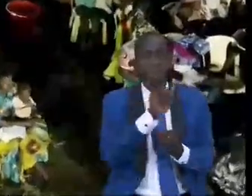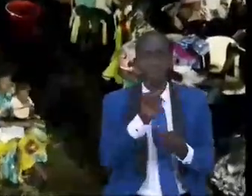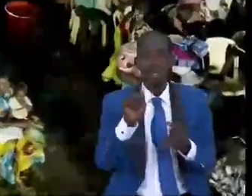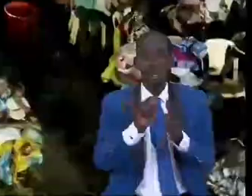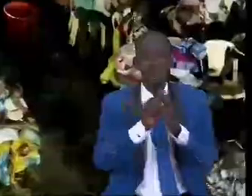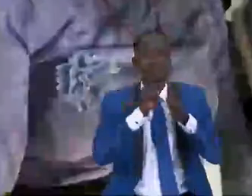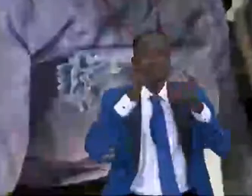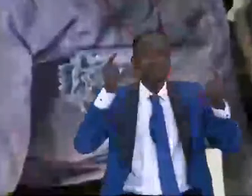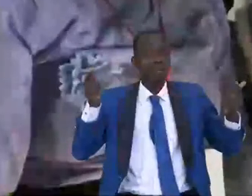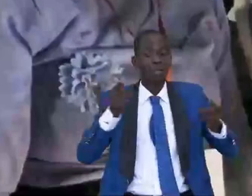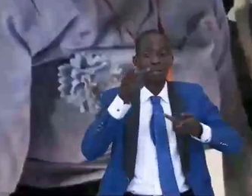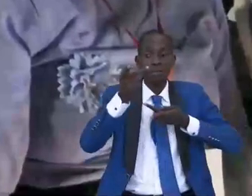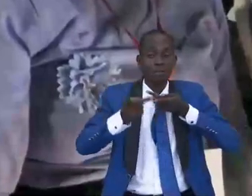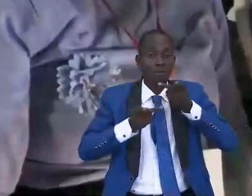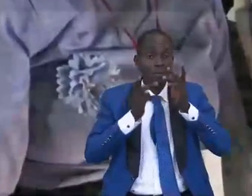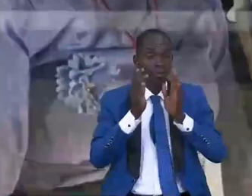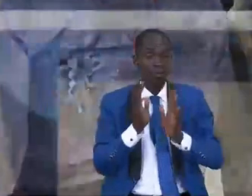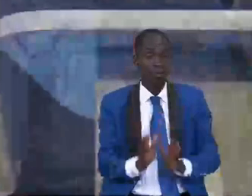Lorsque un grand